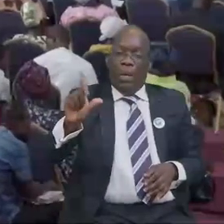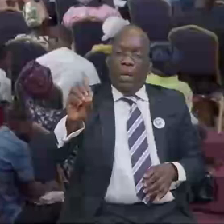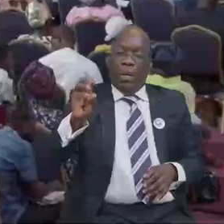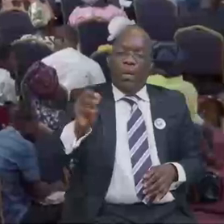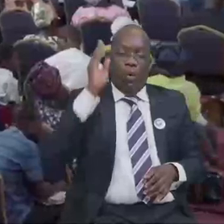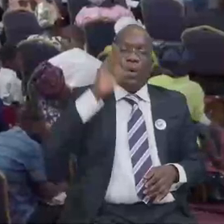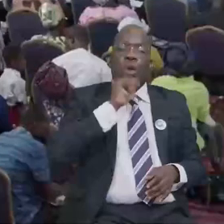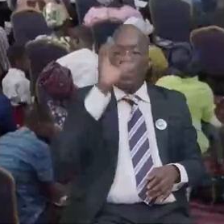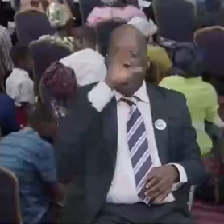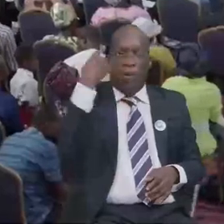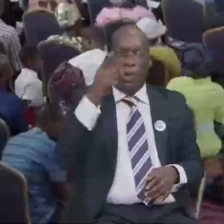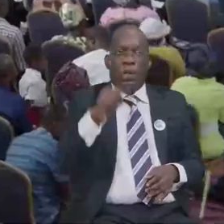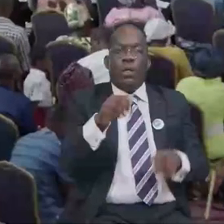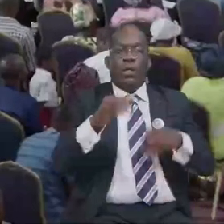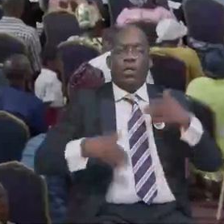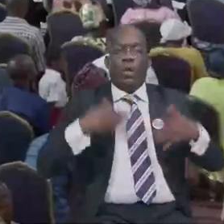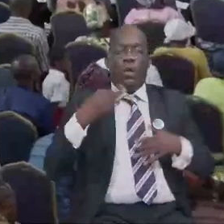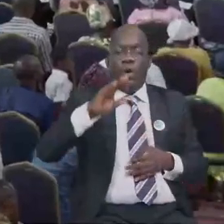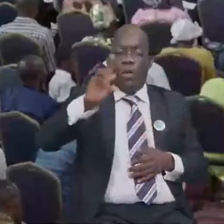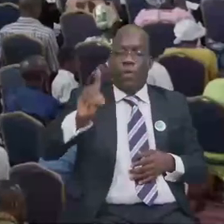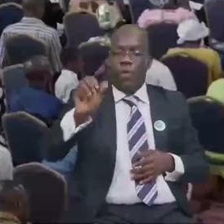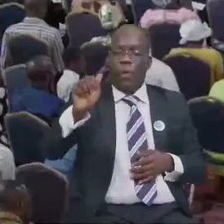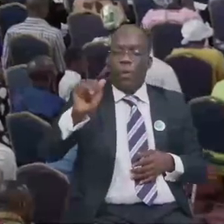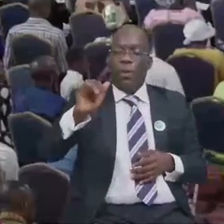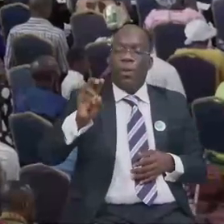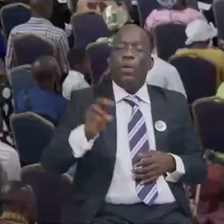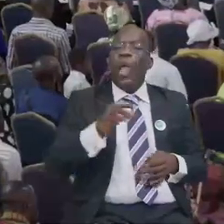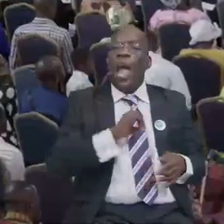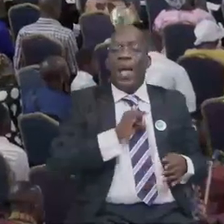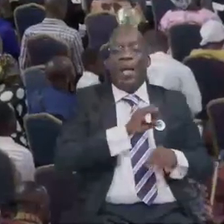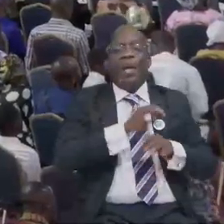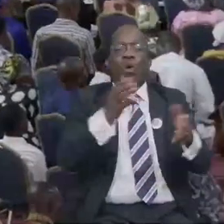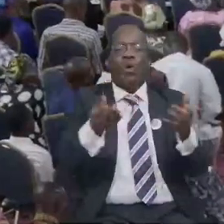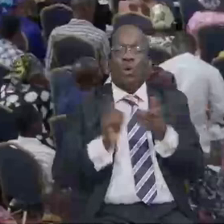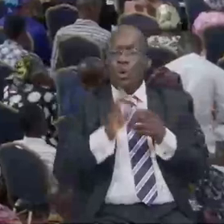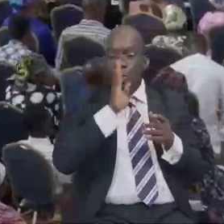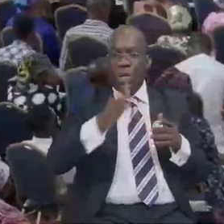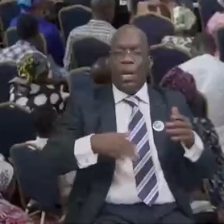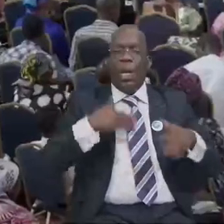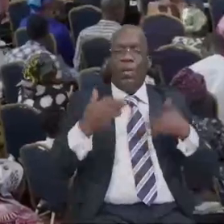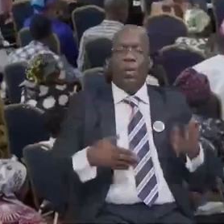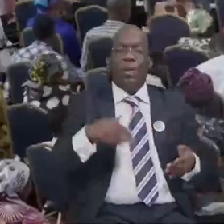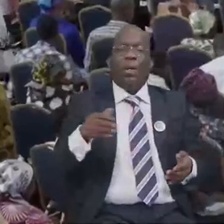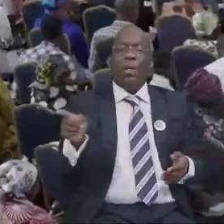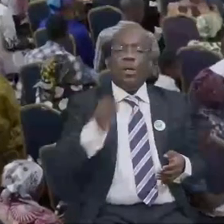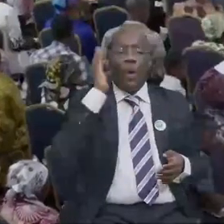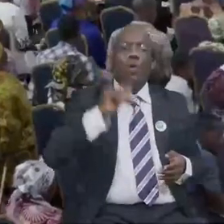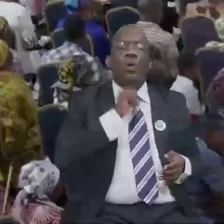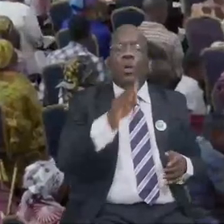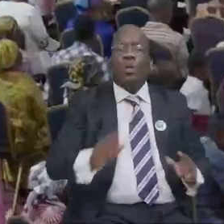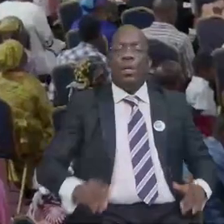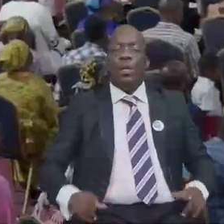la joie des gens. C'est quoi ça? Je veux être content. Ils ne vont pas vivre pour